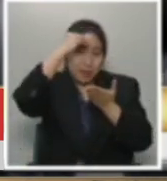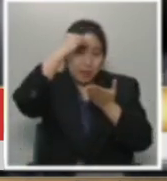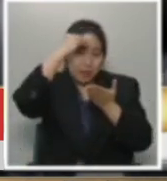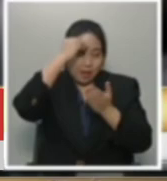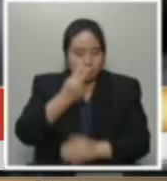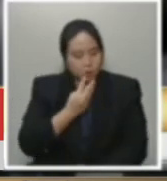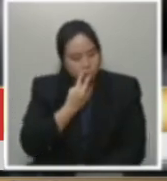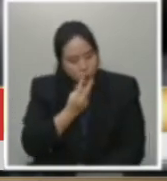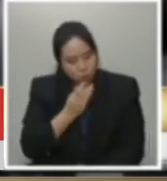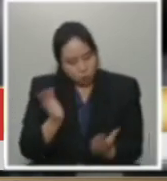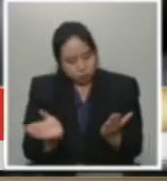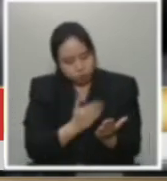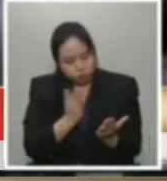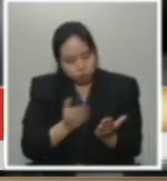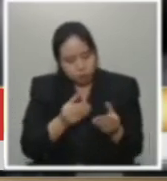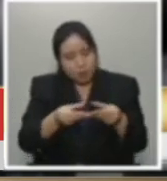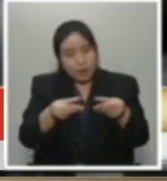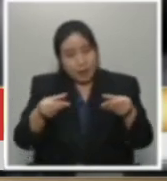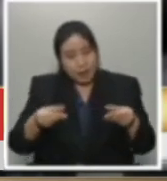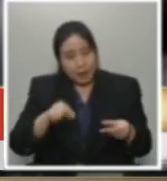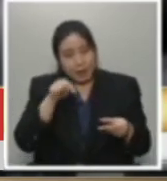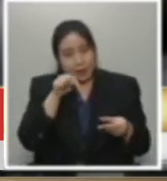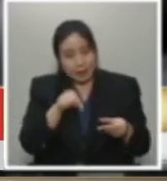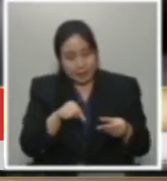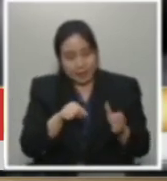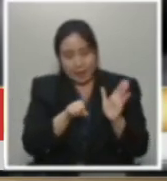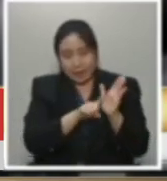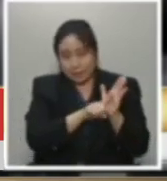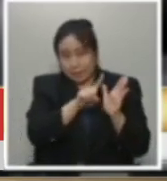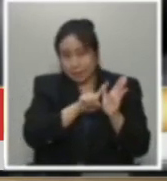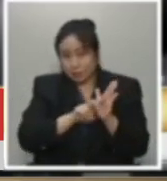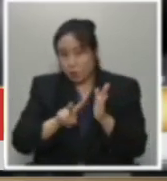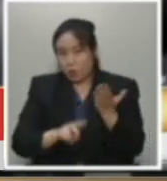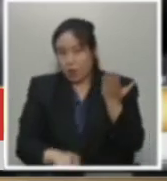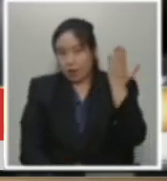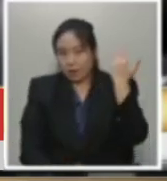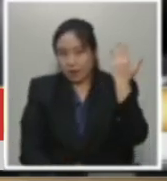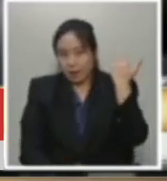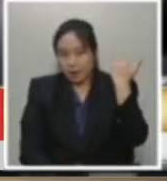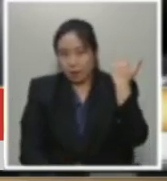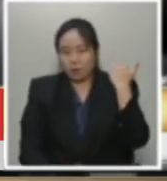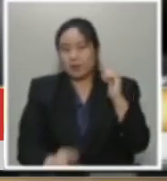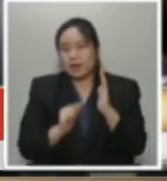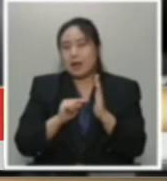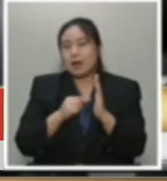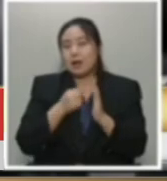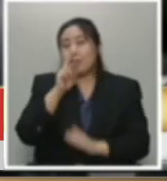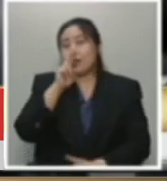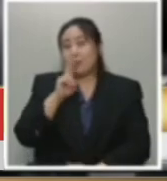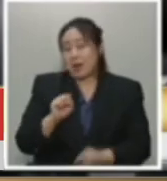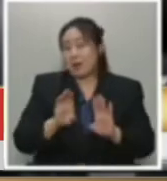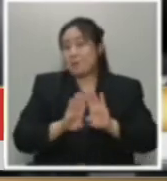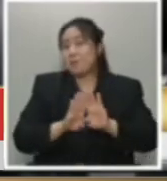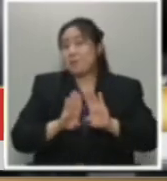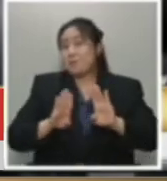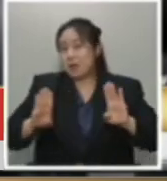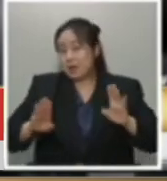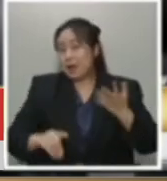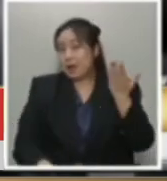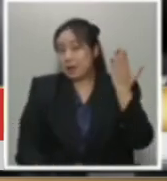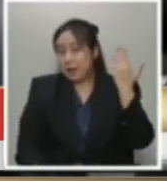ายงานความก้าวหน้าในสองครั้งแรกที่ผ่านมานะครับตั้งแต่เปิดสภาชุดนี้มาเนี่ย